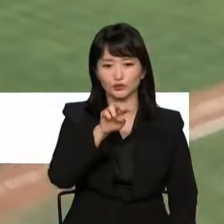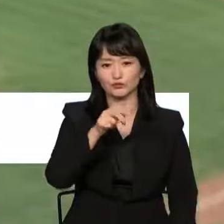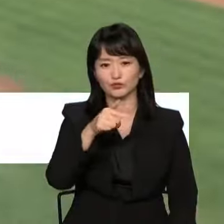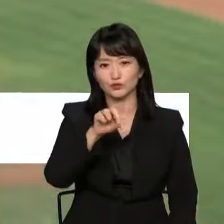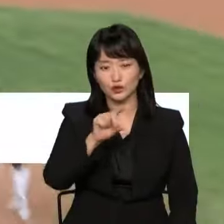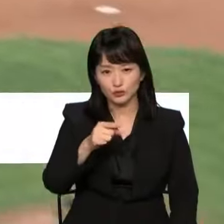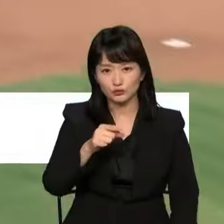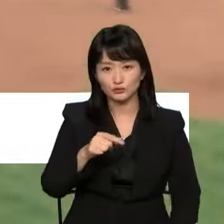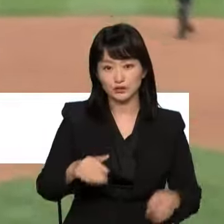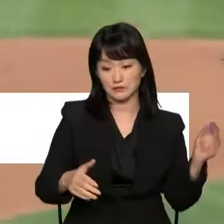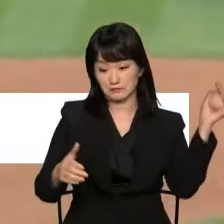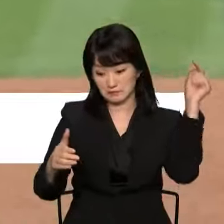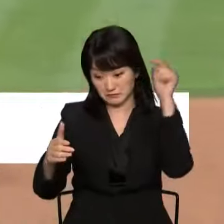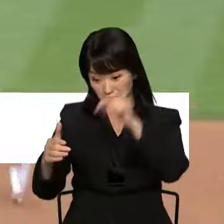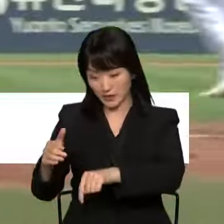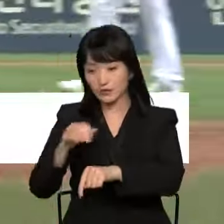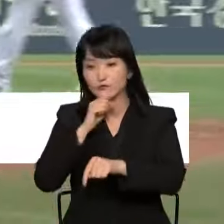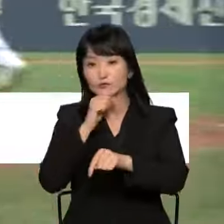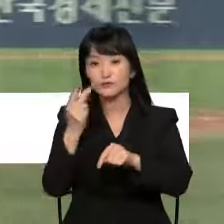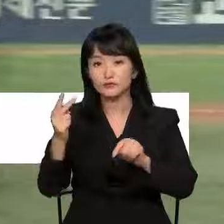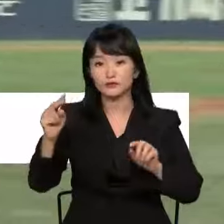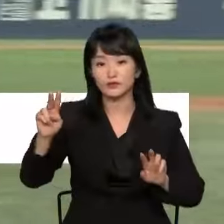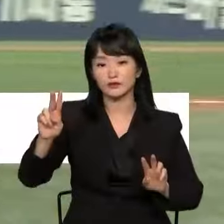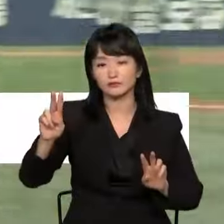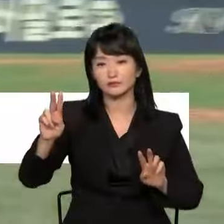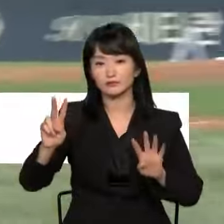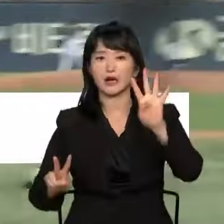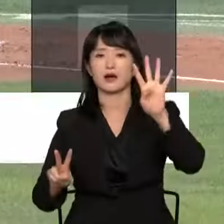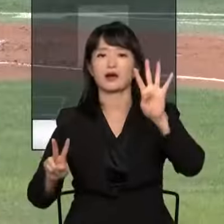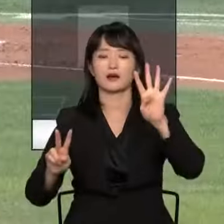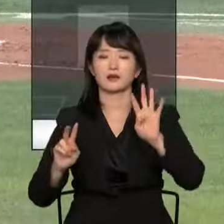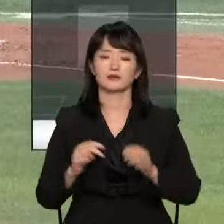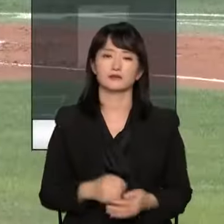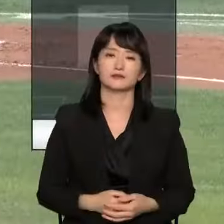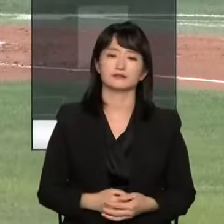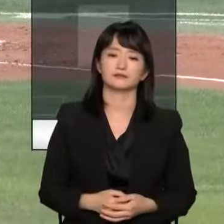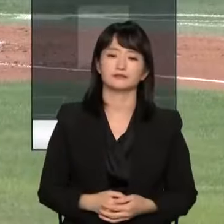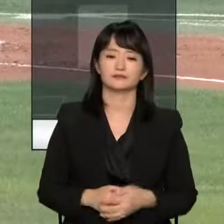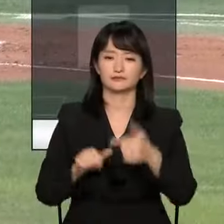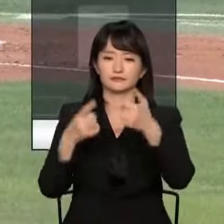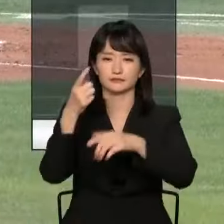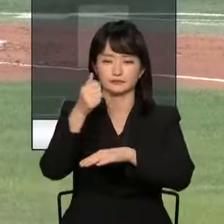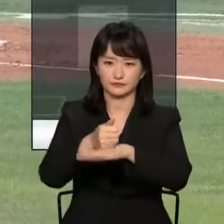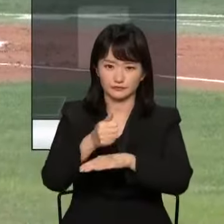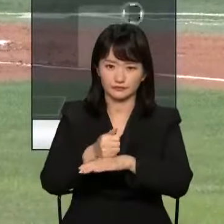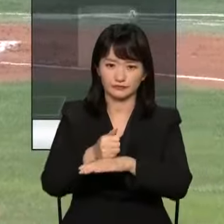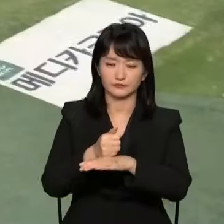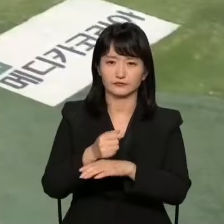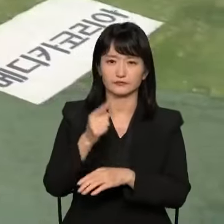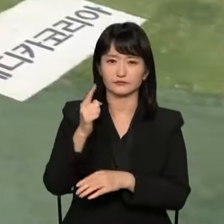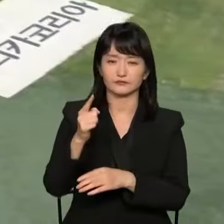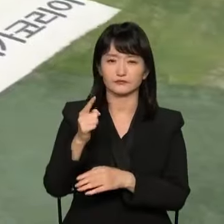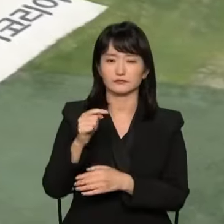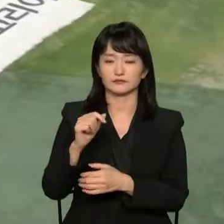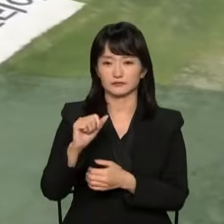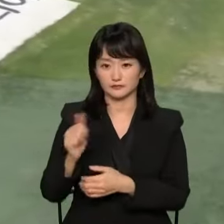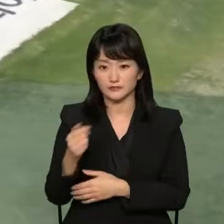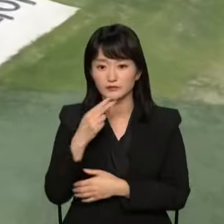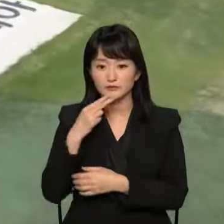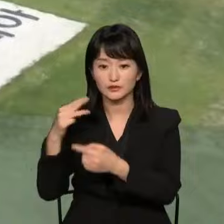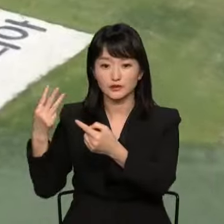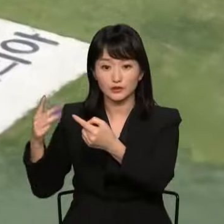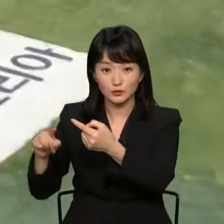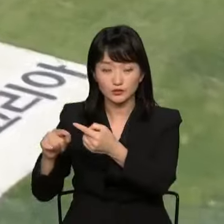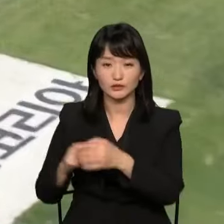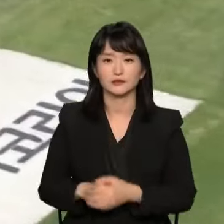적시타로 2점을 추가한 LG가 경기를 뒤집었습니다. 6회 말 무사 1루 상황엔 LG 박혜민의 기습 번트를